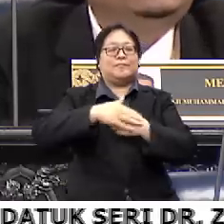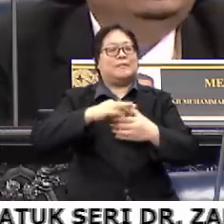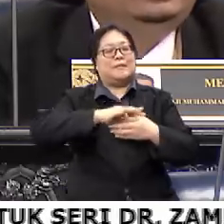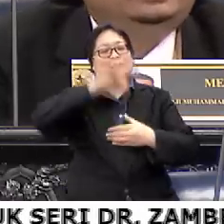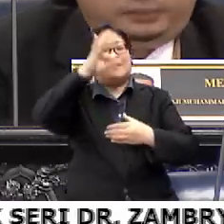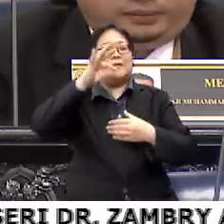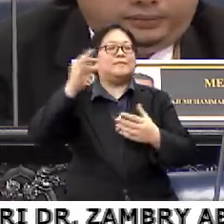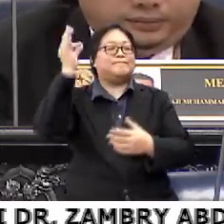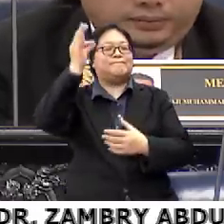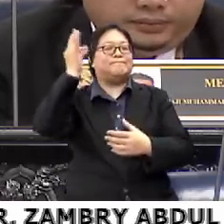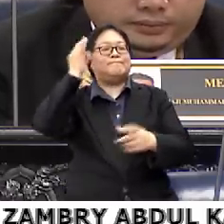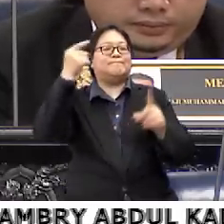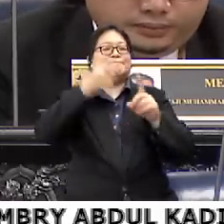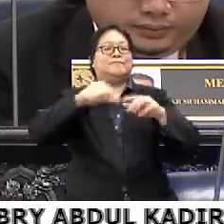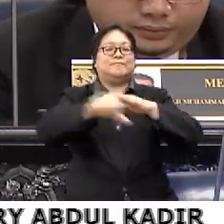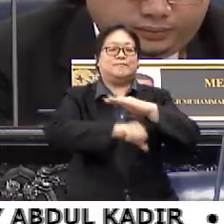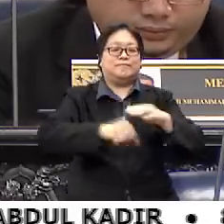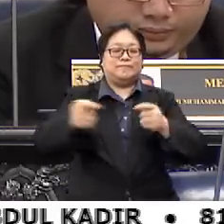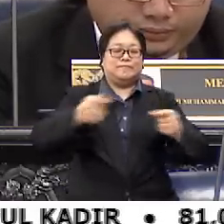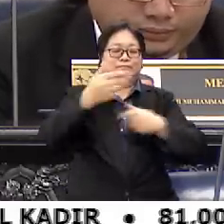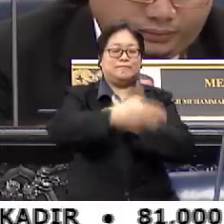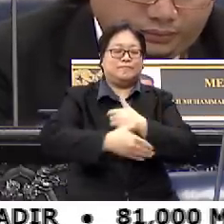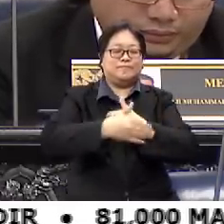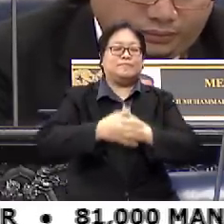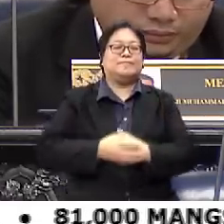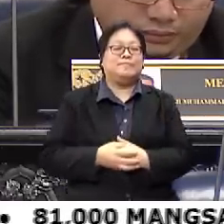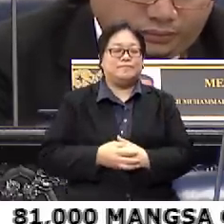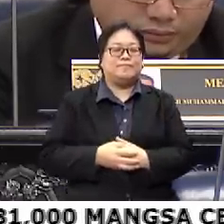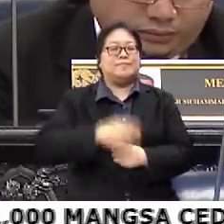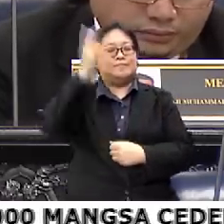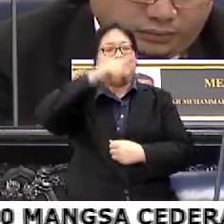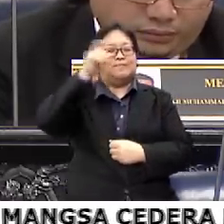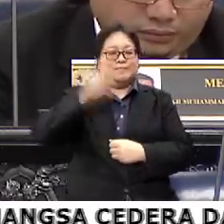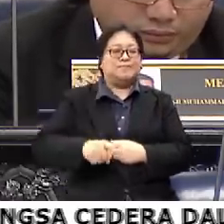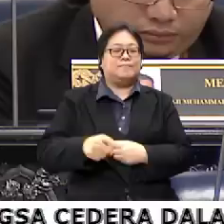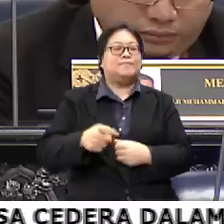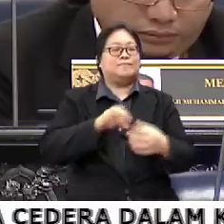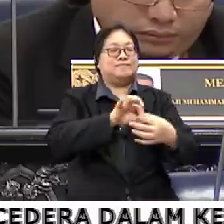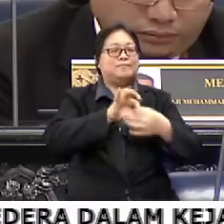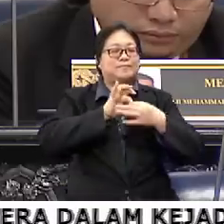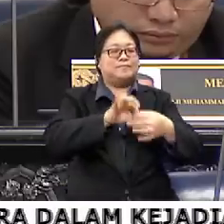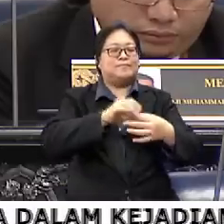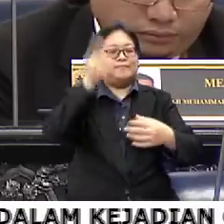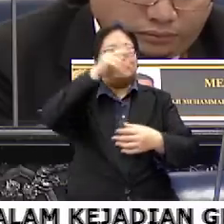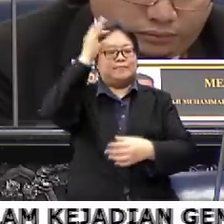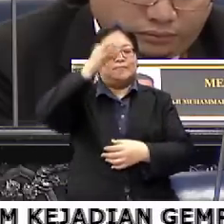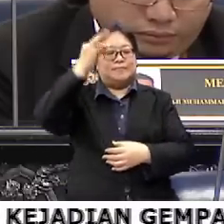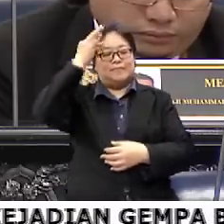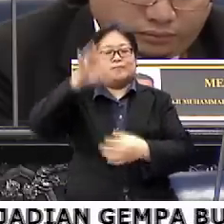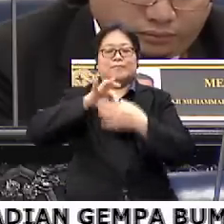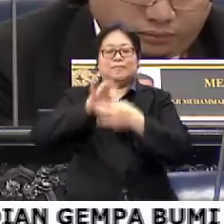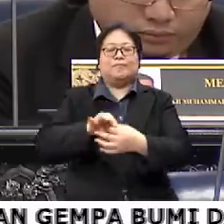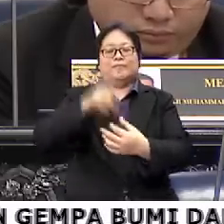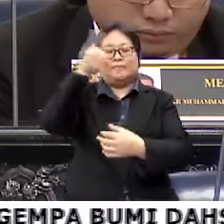semangat federalisme menjadi asas pentadbiran negara, kerajaan perlulah memastikan hubungan dua hala antara kerajaan persekutuan